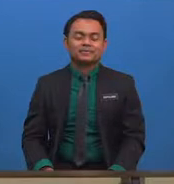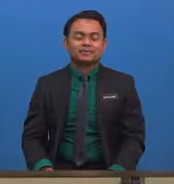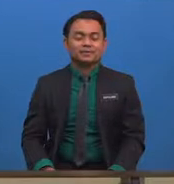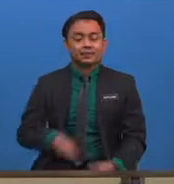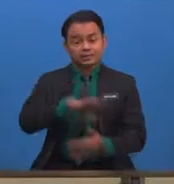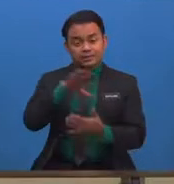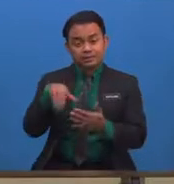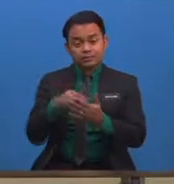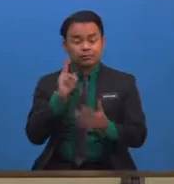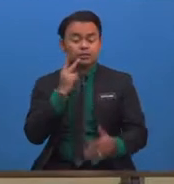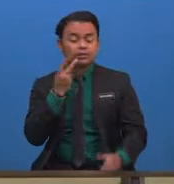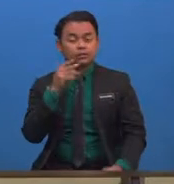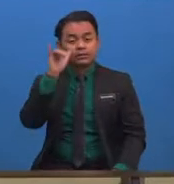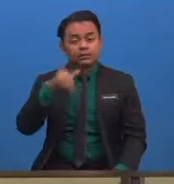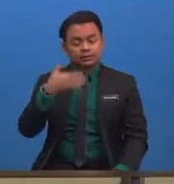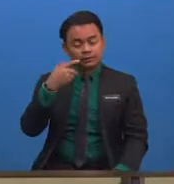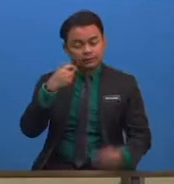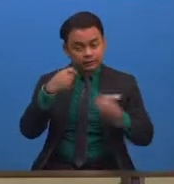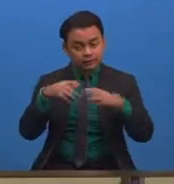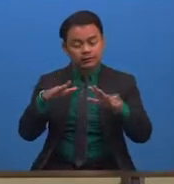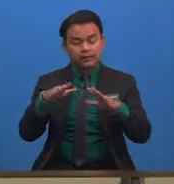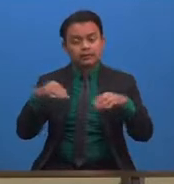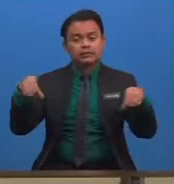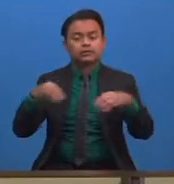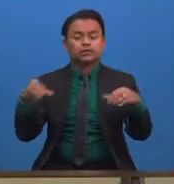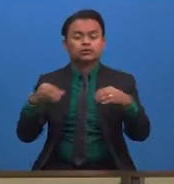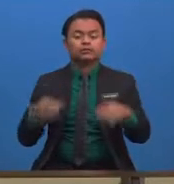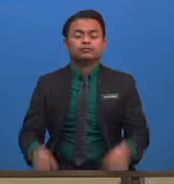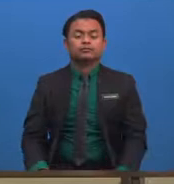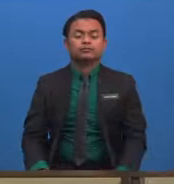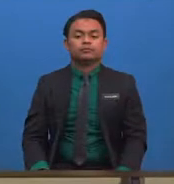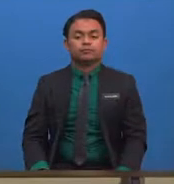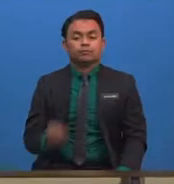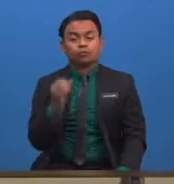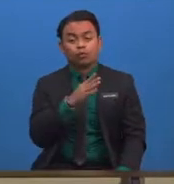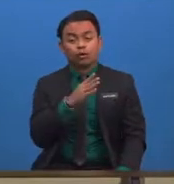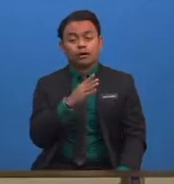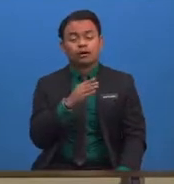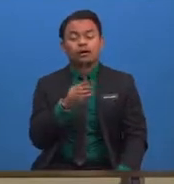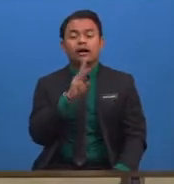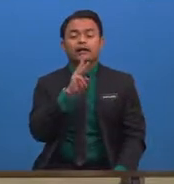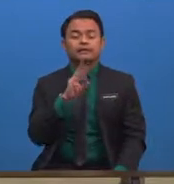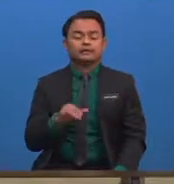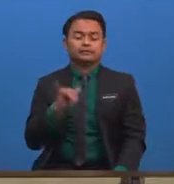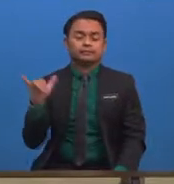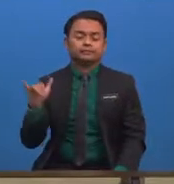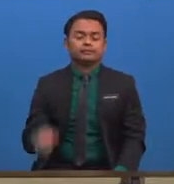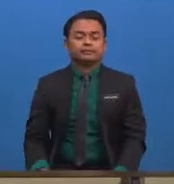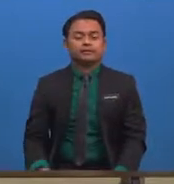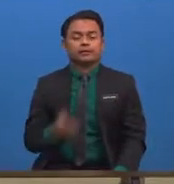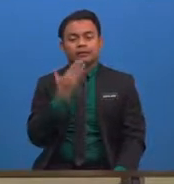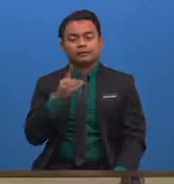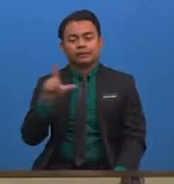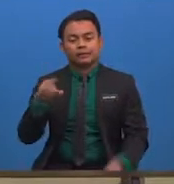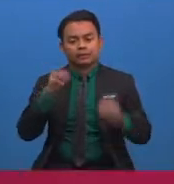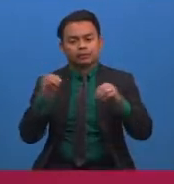Semua sayuran yang telah dicelur, kita hendaklah toskan airnya. Baiklah murid-murid, kita telah